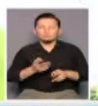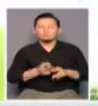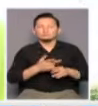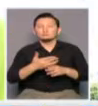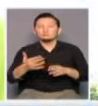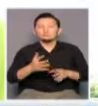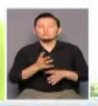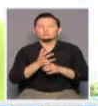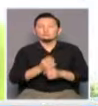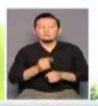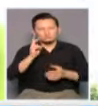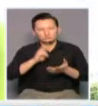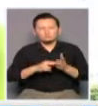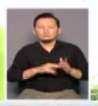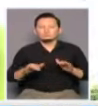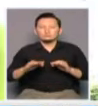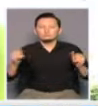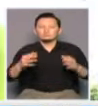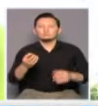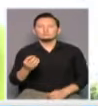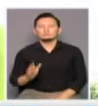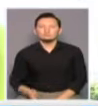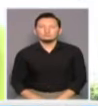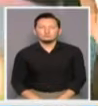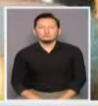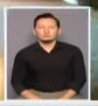бұл бастаманы ары қарай да жүргіземіз.